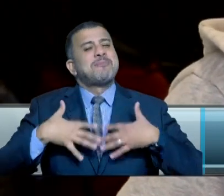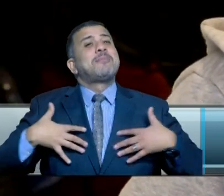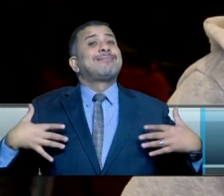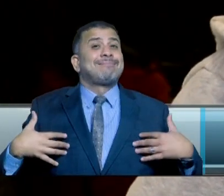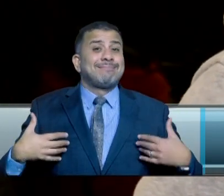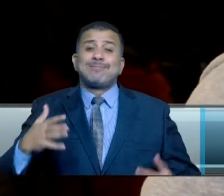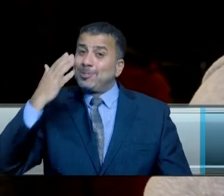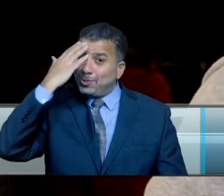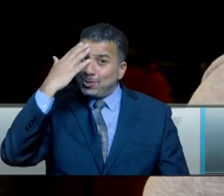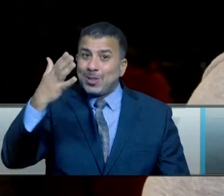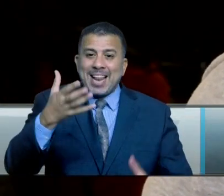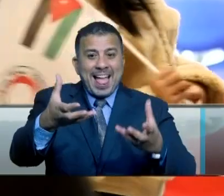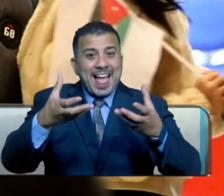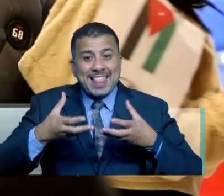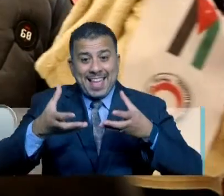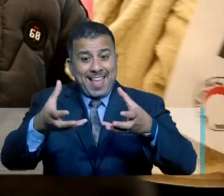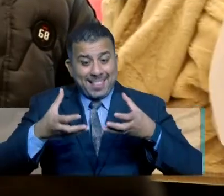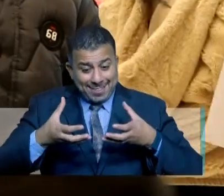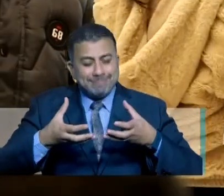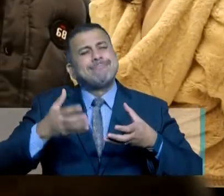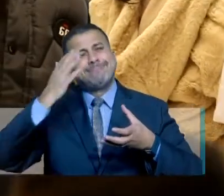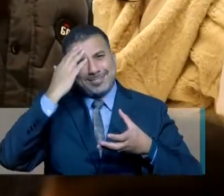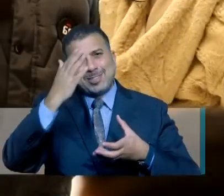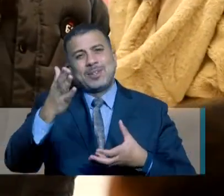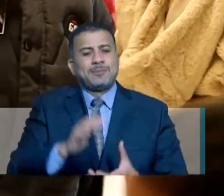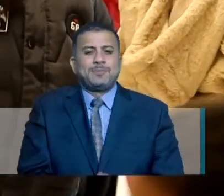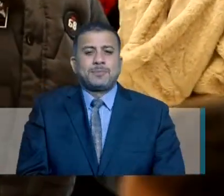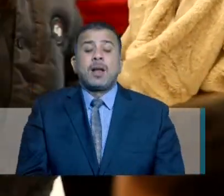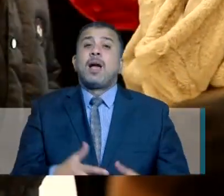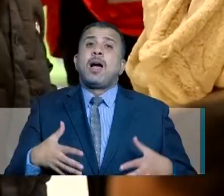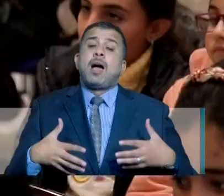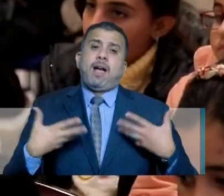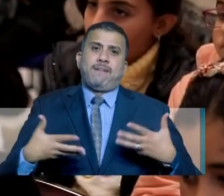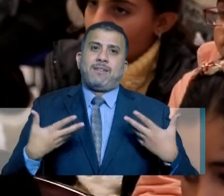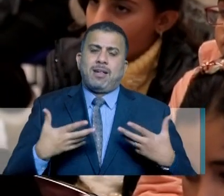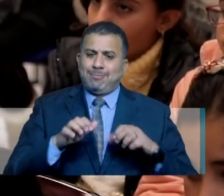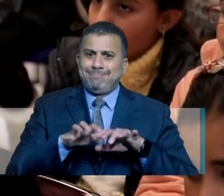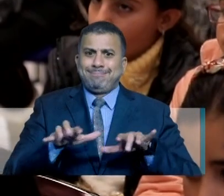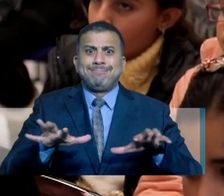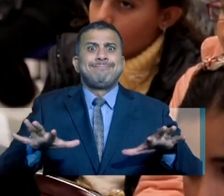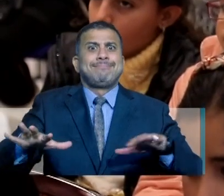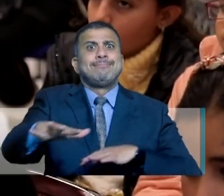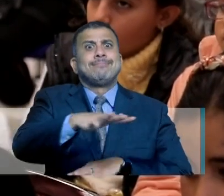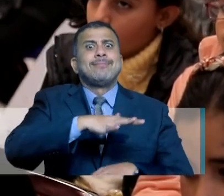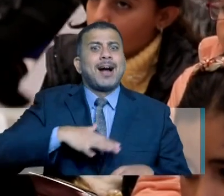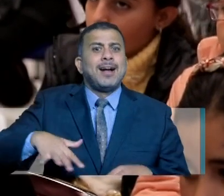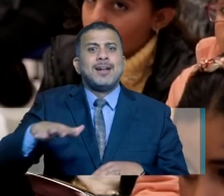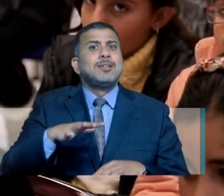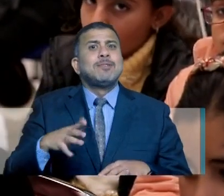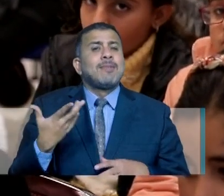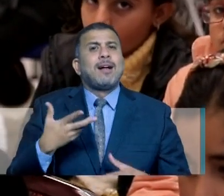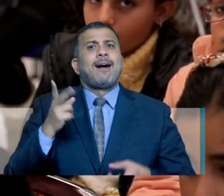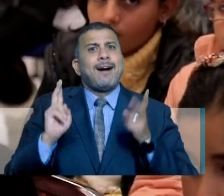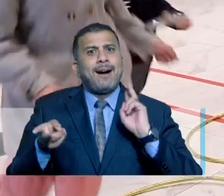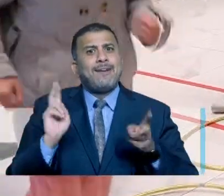جو شكرا على ه الهدايا اجواء الفرحه انتشرت في المكان مع تقديم مجموعه من